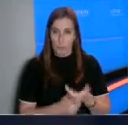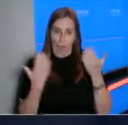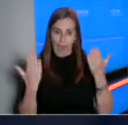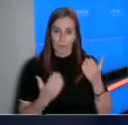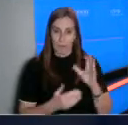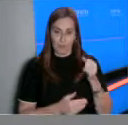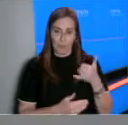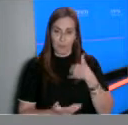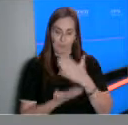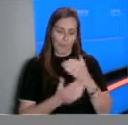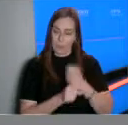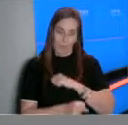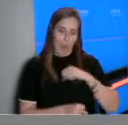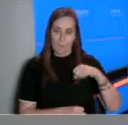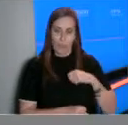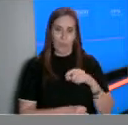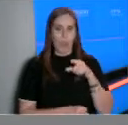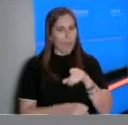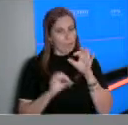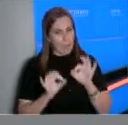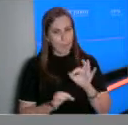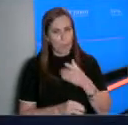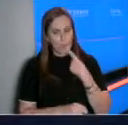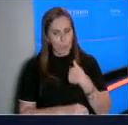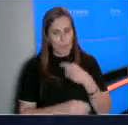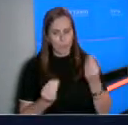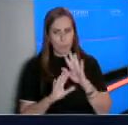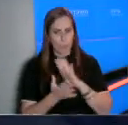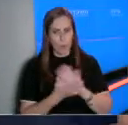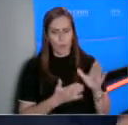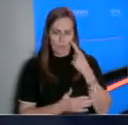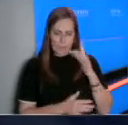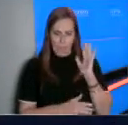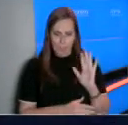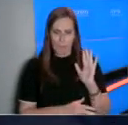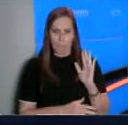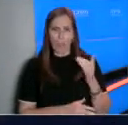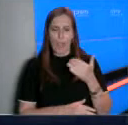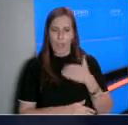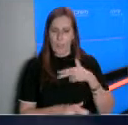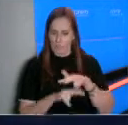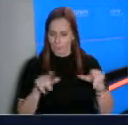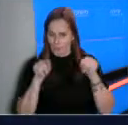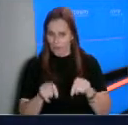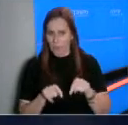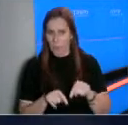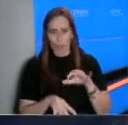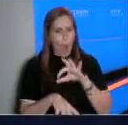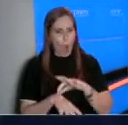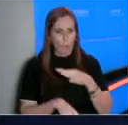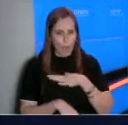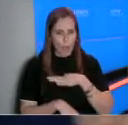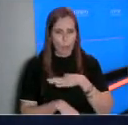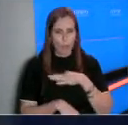הלוואי, כי אם כן, כבר הייתי עושה את זה. זאת אומרת שבעצם מה שאת אומרת לי זה דבר מאוד פשוט. תקשיב, אני, במצב כזה, הרופאים